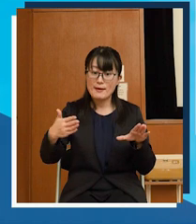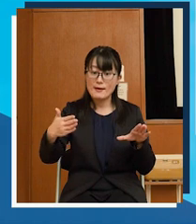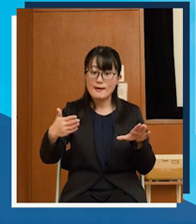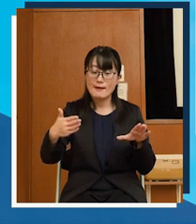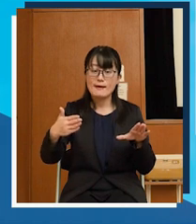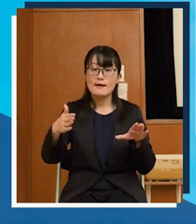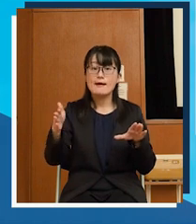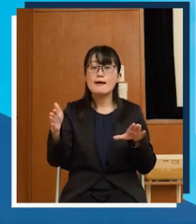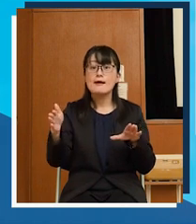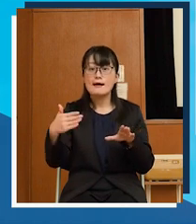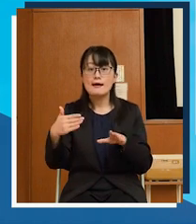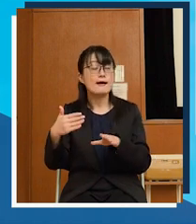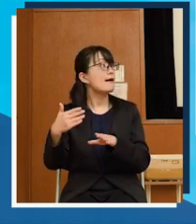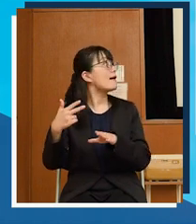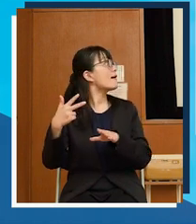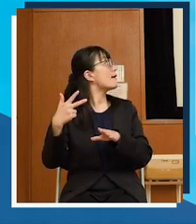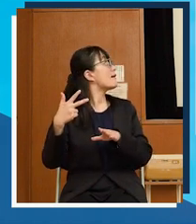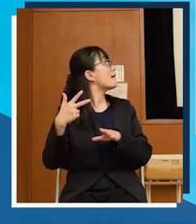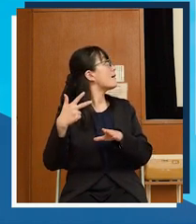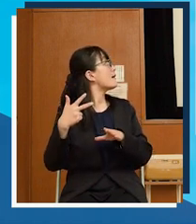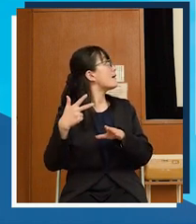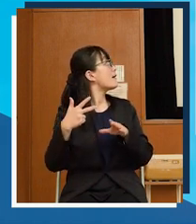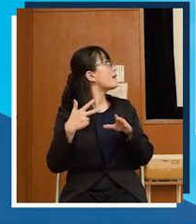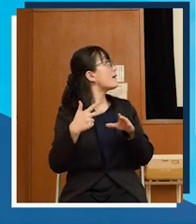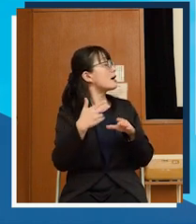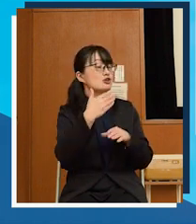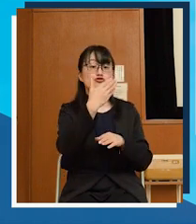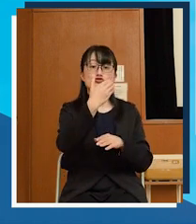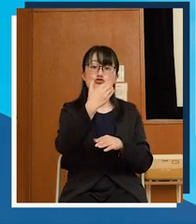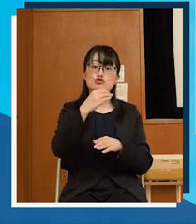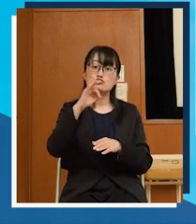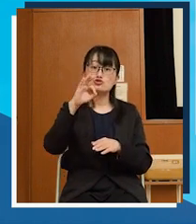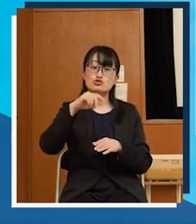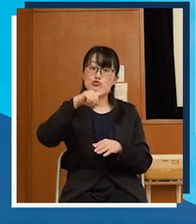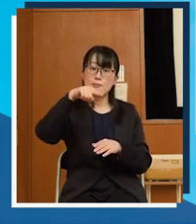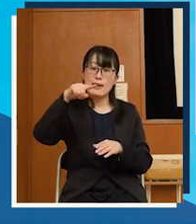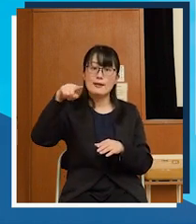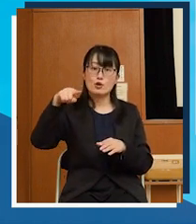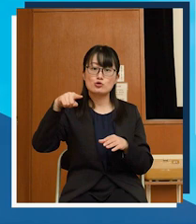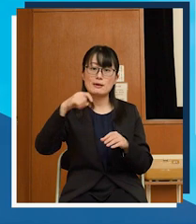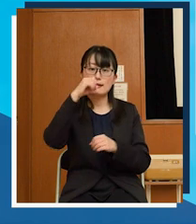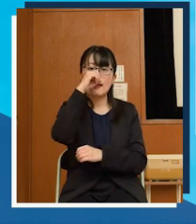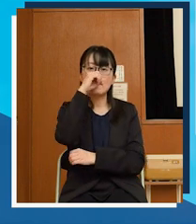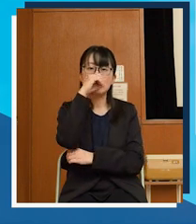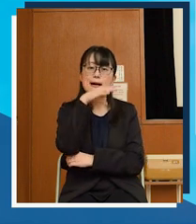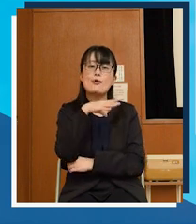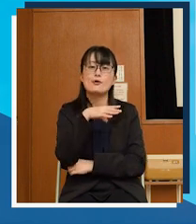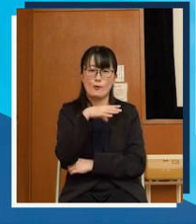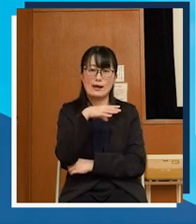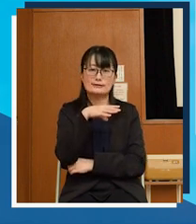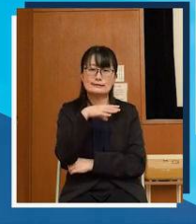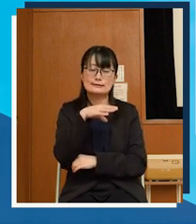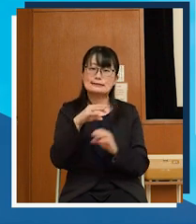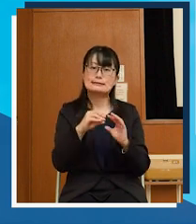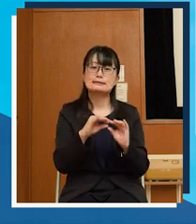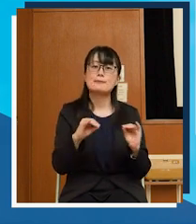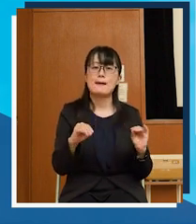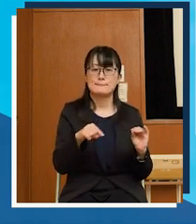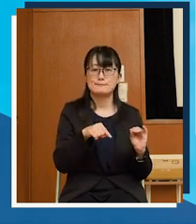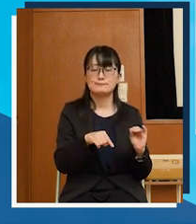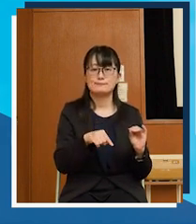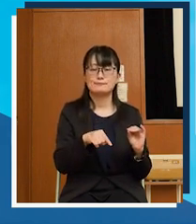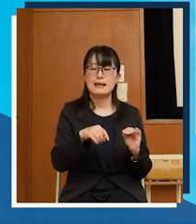70m最も深いところで90mまで軟弱マヨネーズ波と言われている軟弱